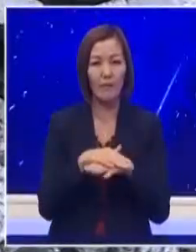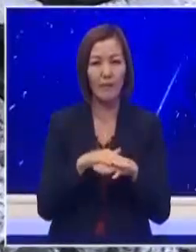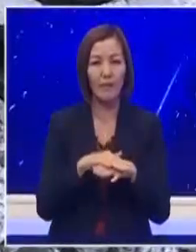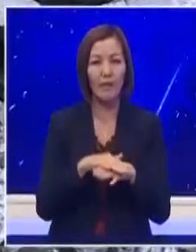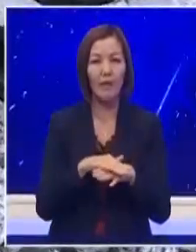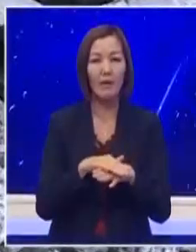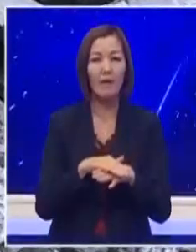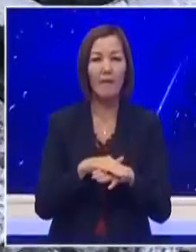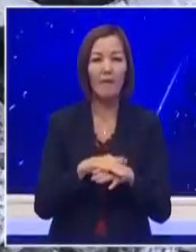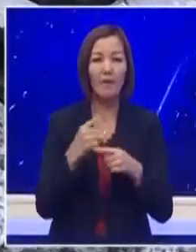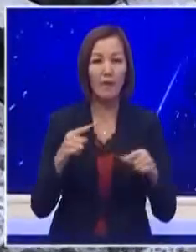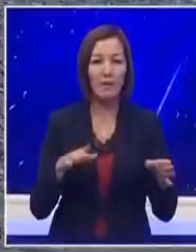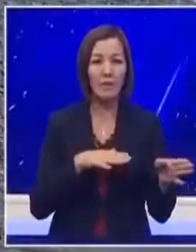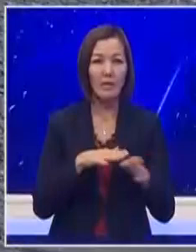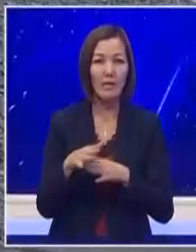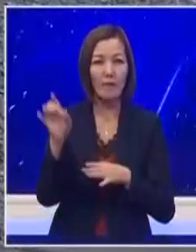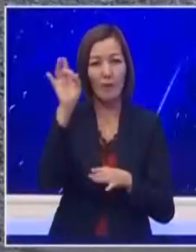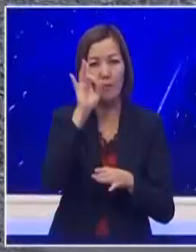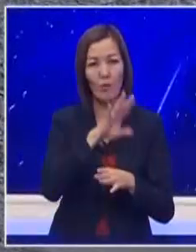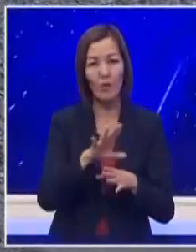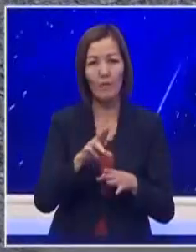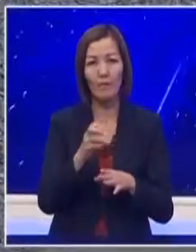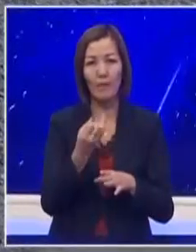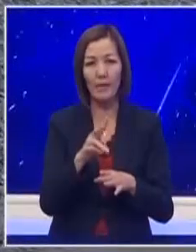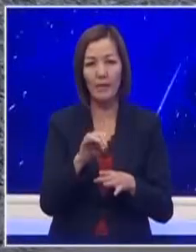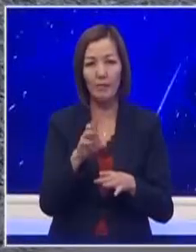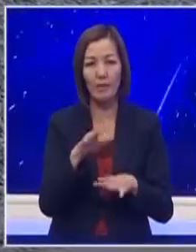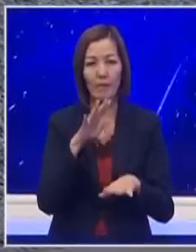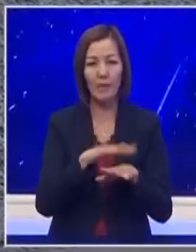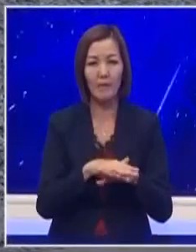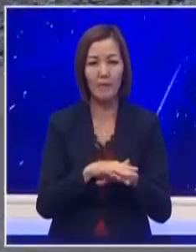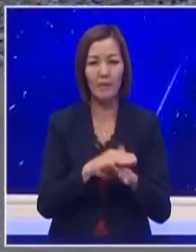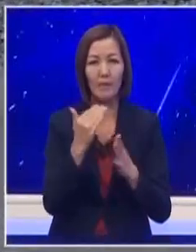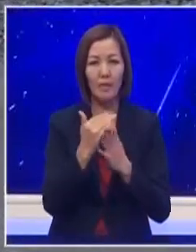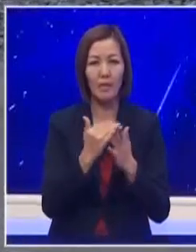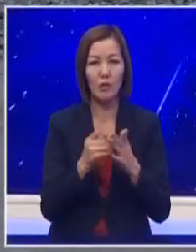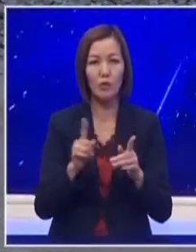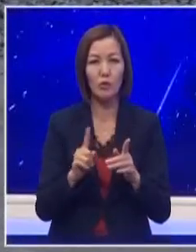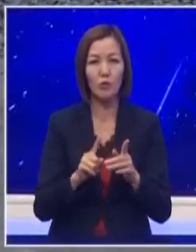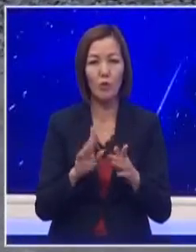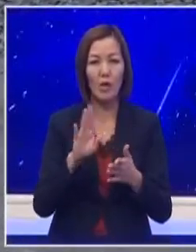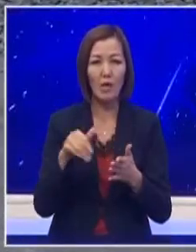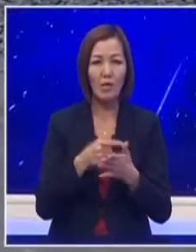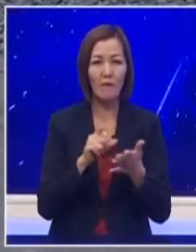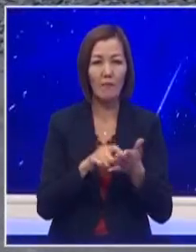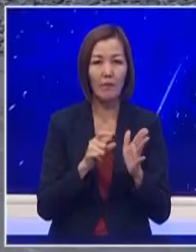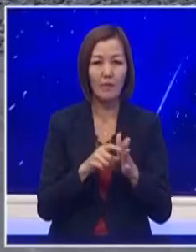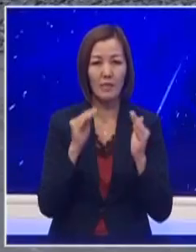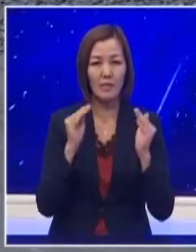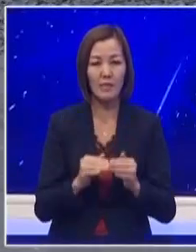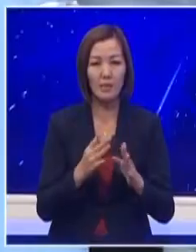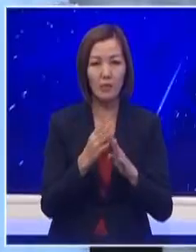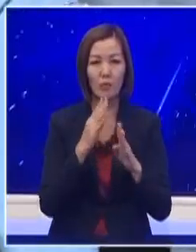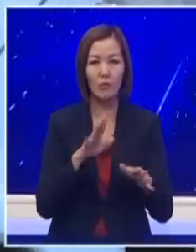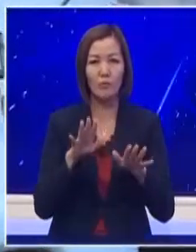варианты реализации угля через популярные маркетплейсы и банковские приложения Что по мнению главы кабмина позволили снизить